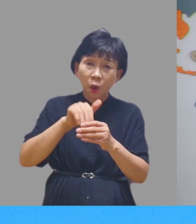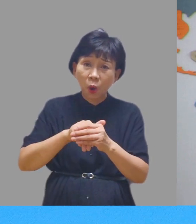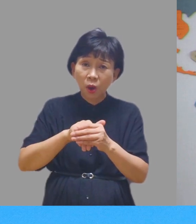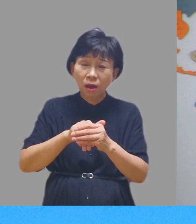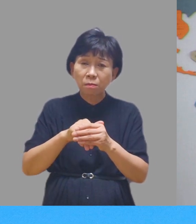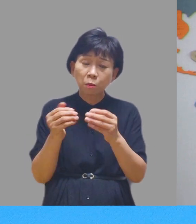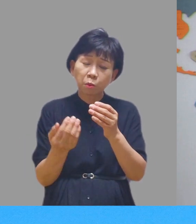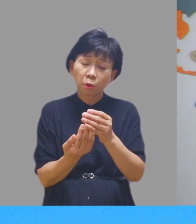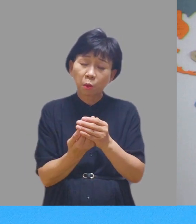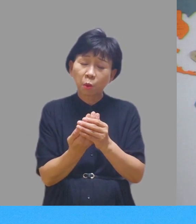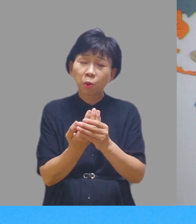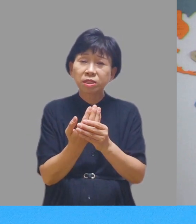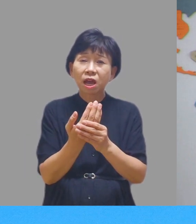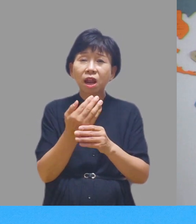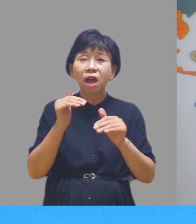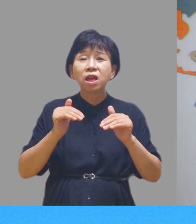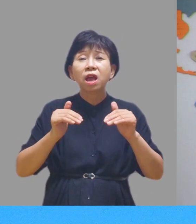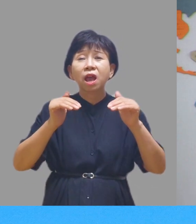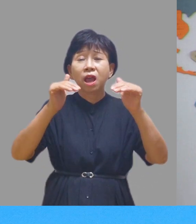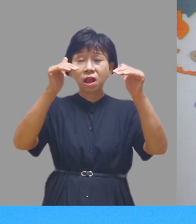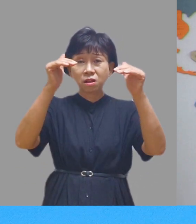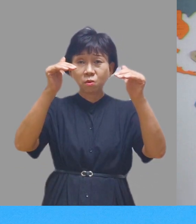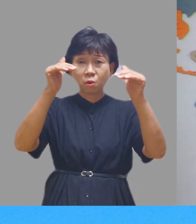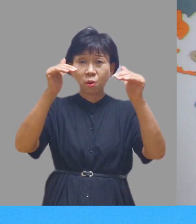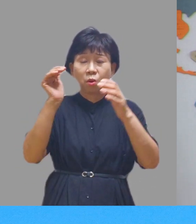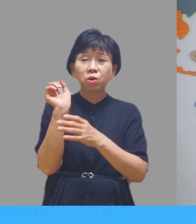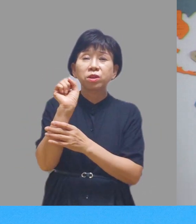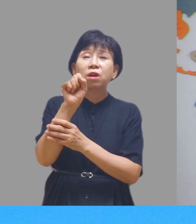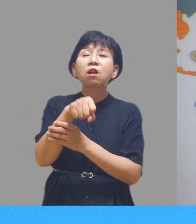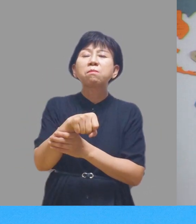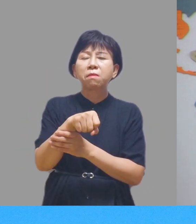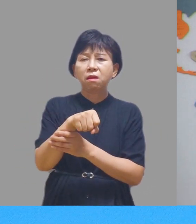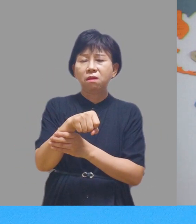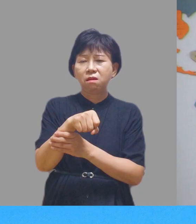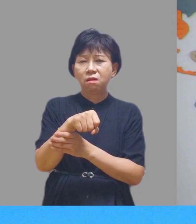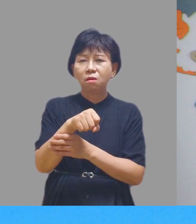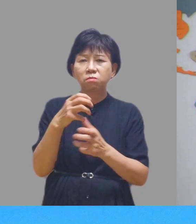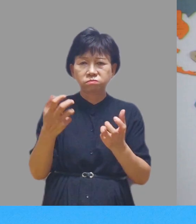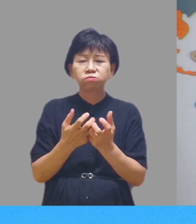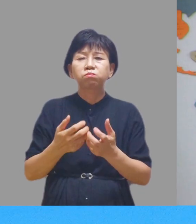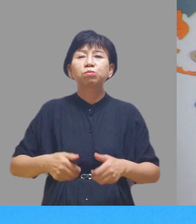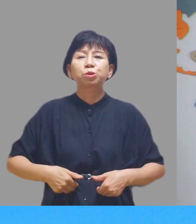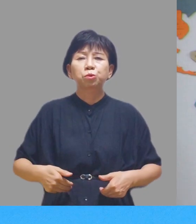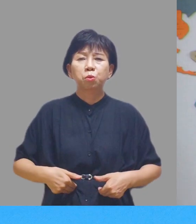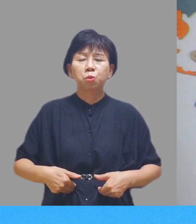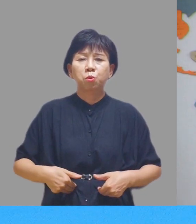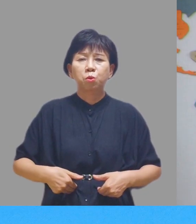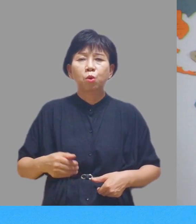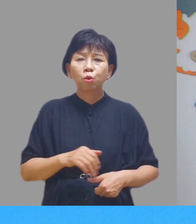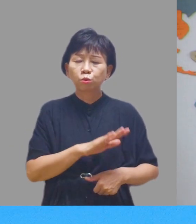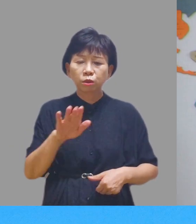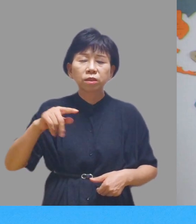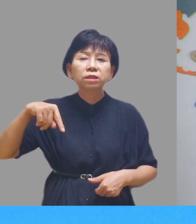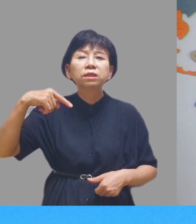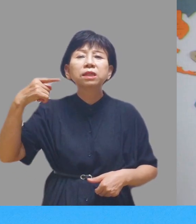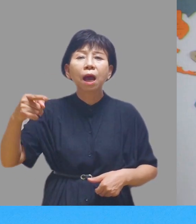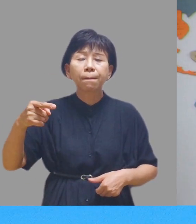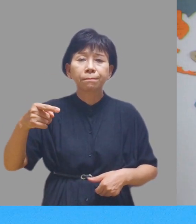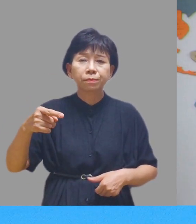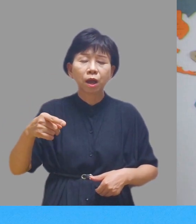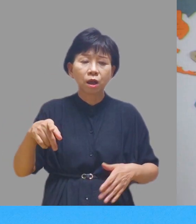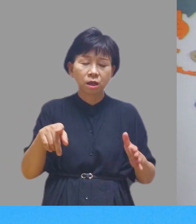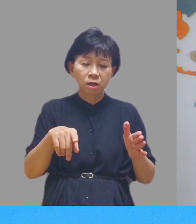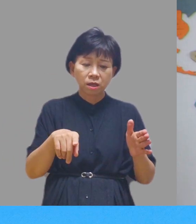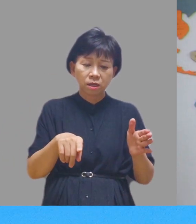또 자라나서 열매를 주렁주렁 맺는 겁니다. 그래서 사도 요한은 오늘 우리를 다음 단계로 이끄는데 그